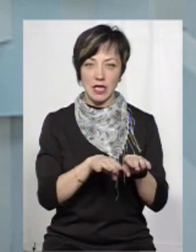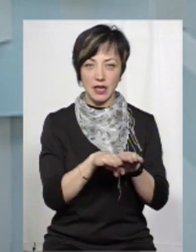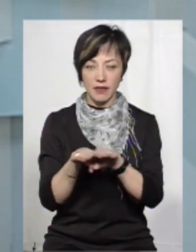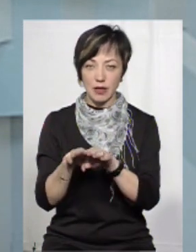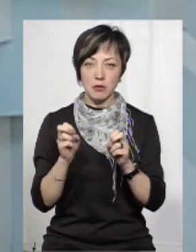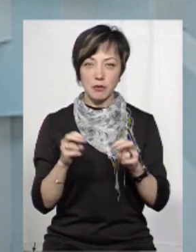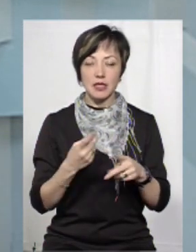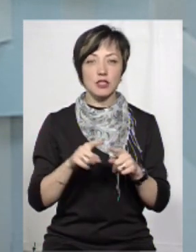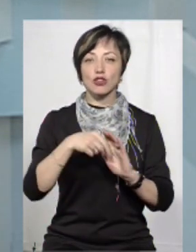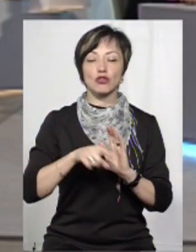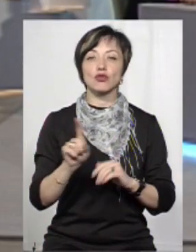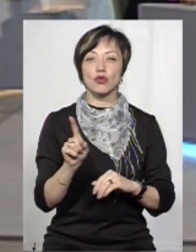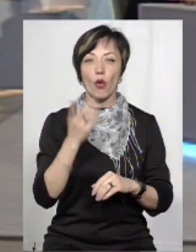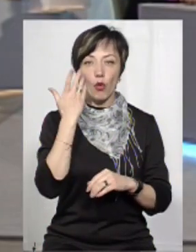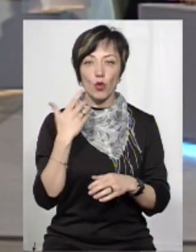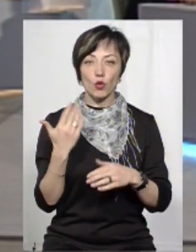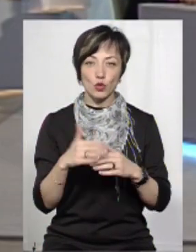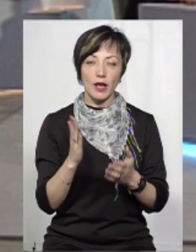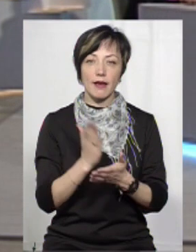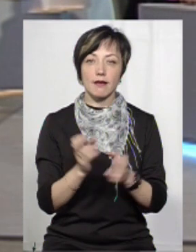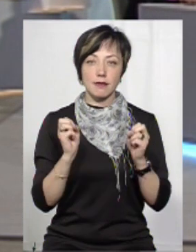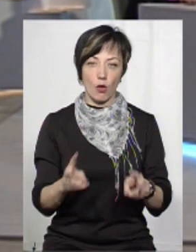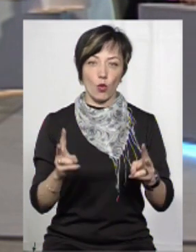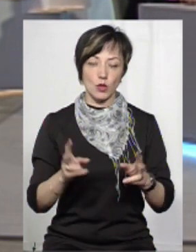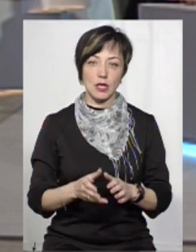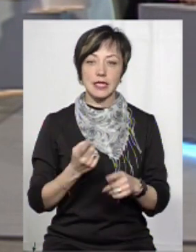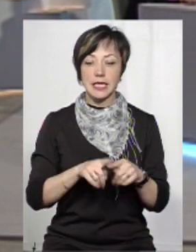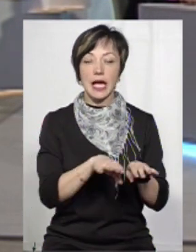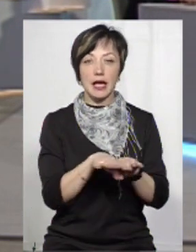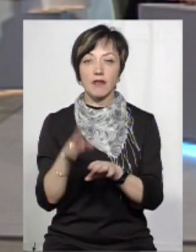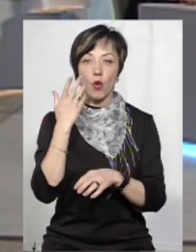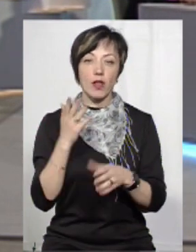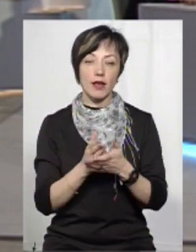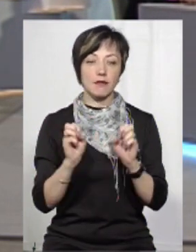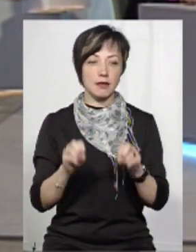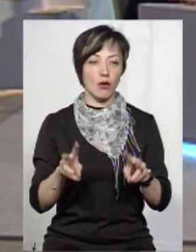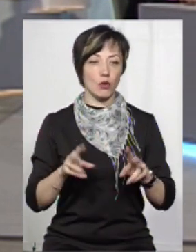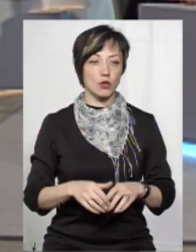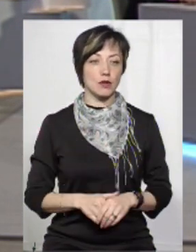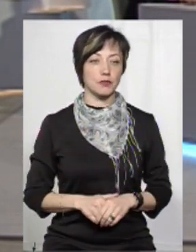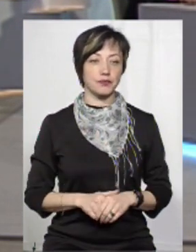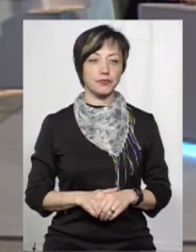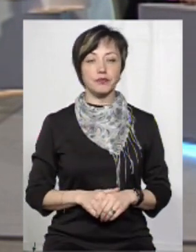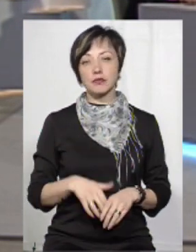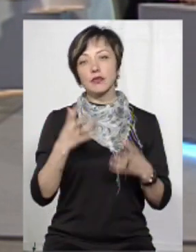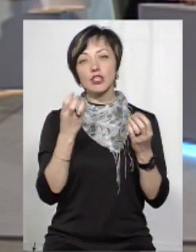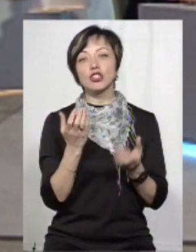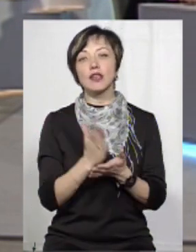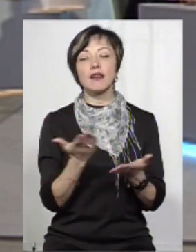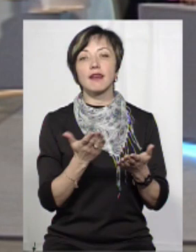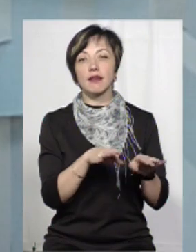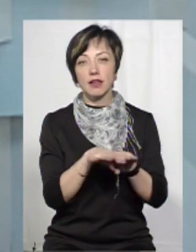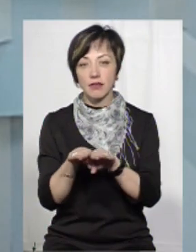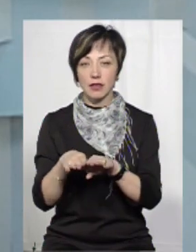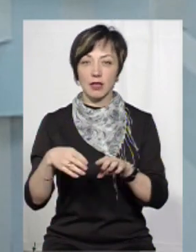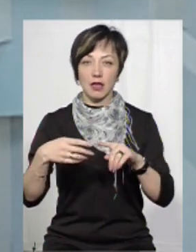Помаранчевий рівень небезпеки. Що це означає? Це коли вже є загроза. Це рівень, коли вже є загроза. От. А які ще є?